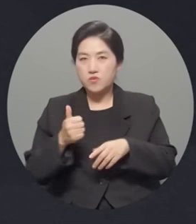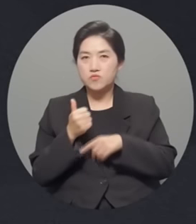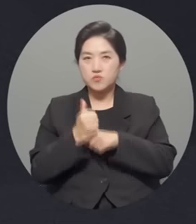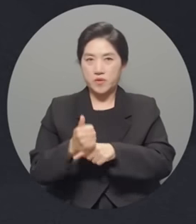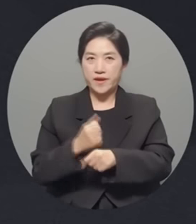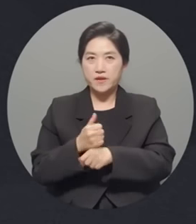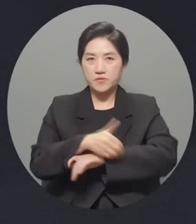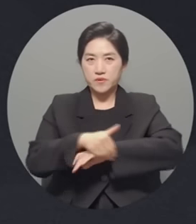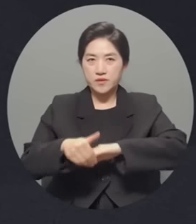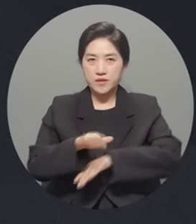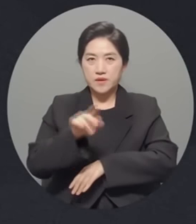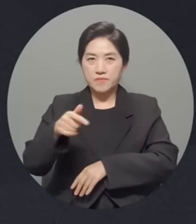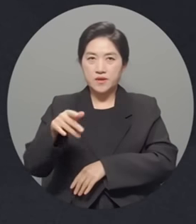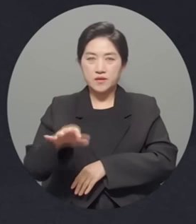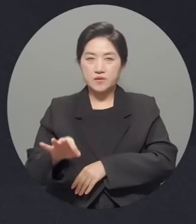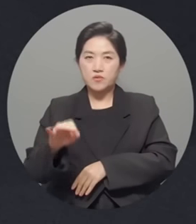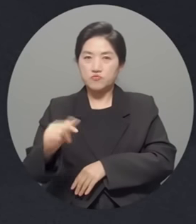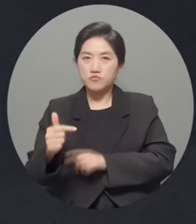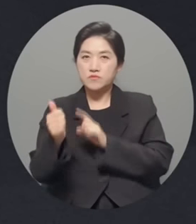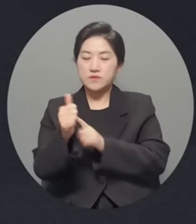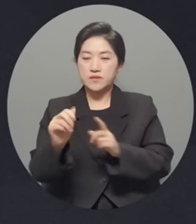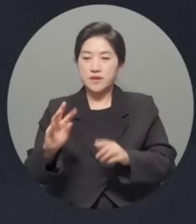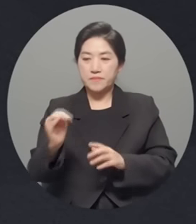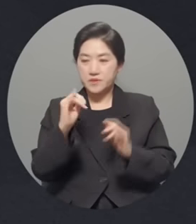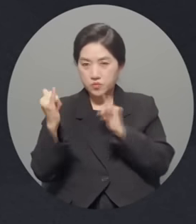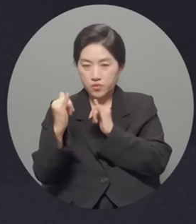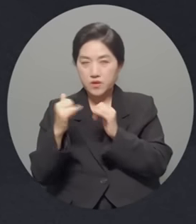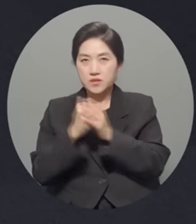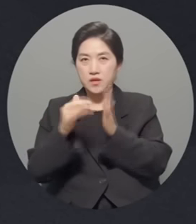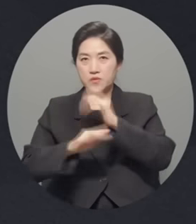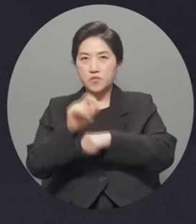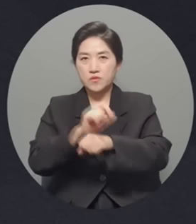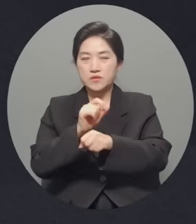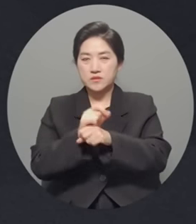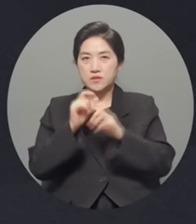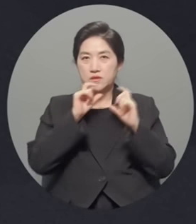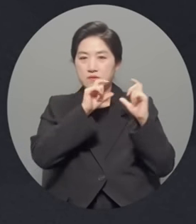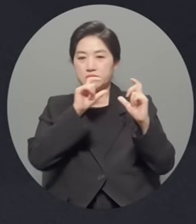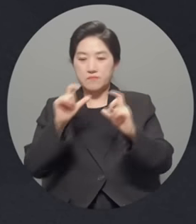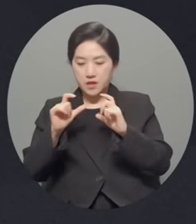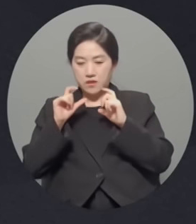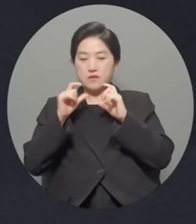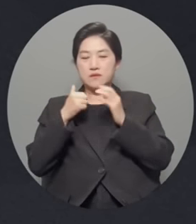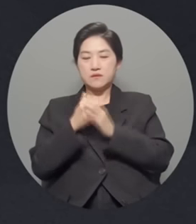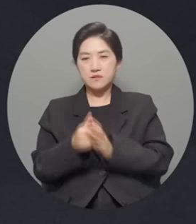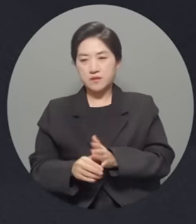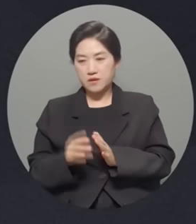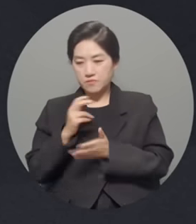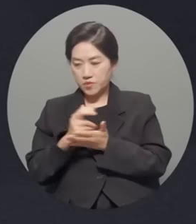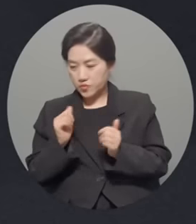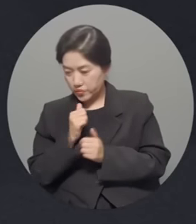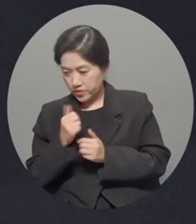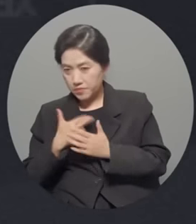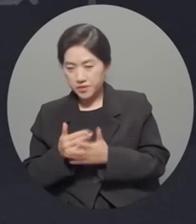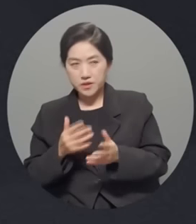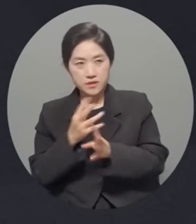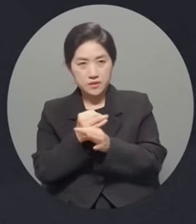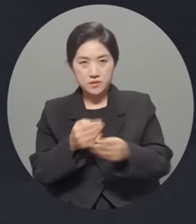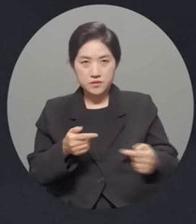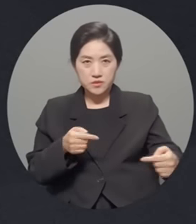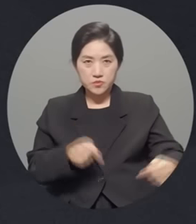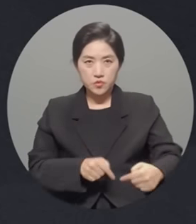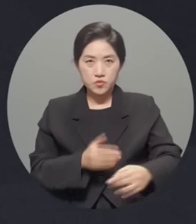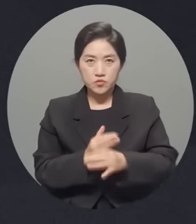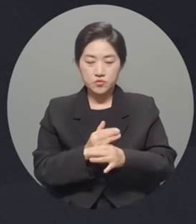전 본부장 대리는 MBC와 통화해서 공수처 통보를 받고 변호인을 통해 일정을 조율하고 있다며 조사